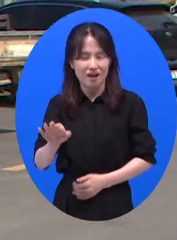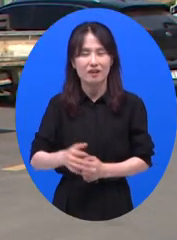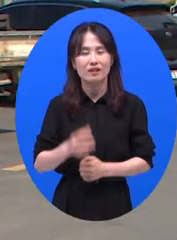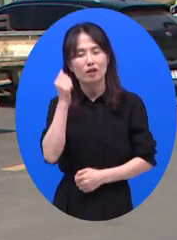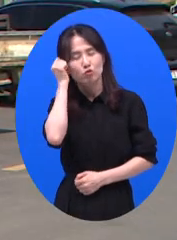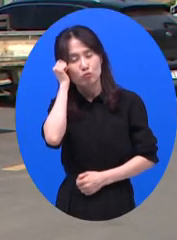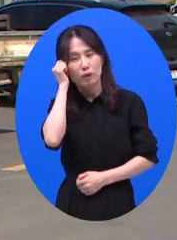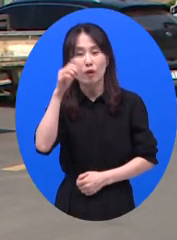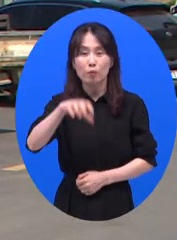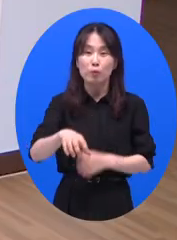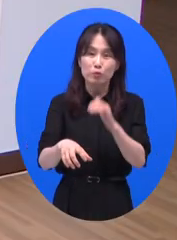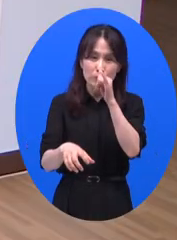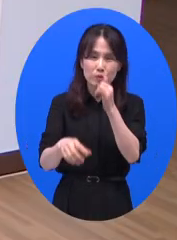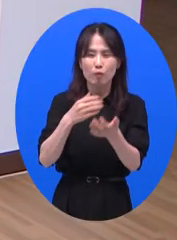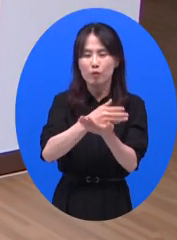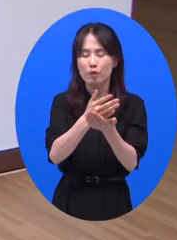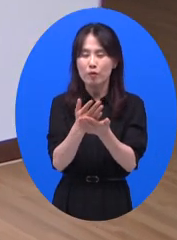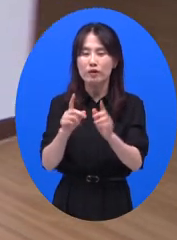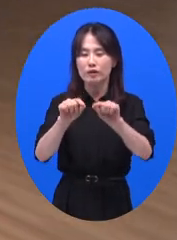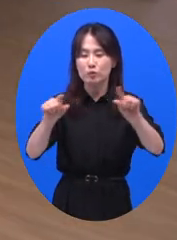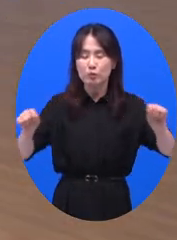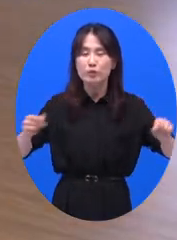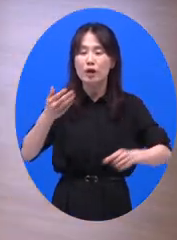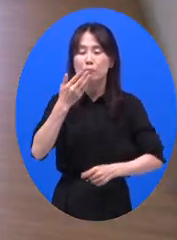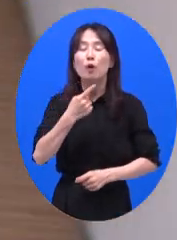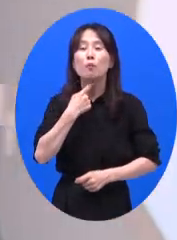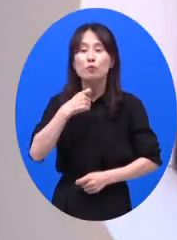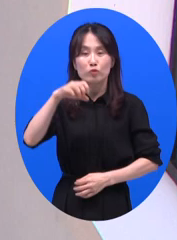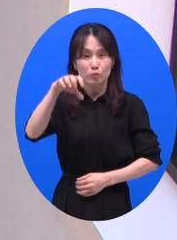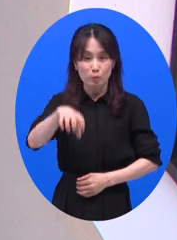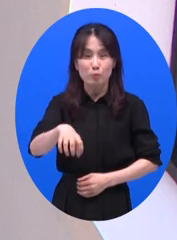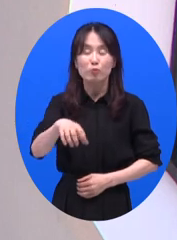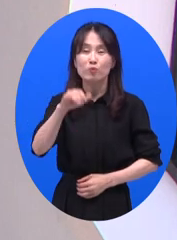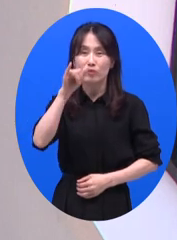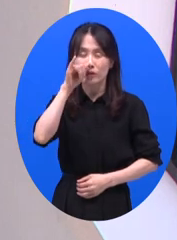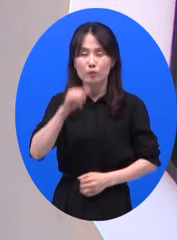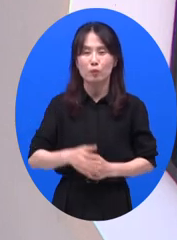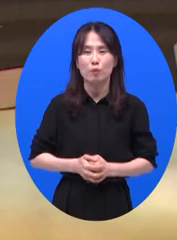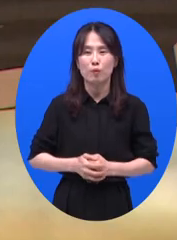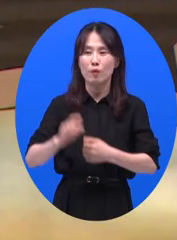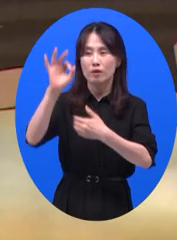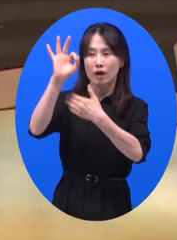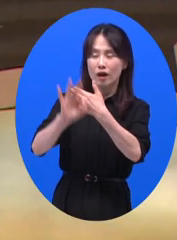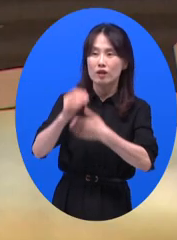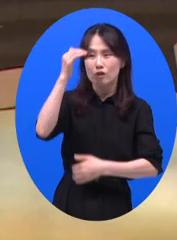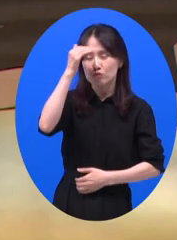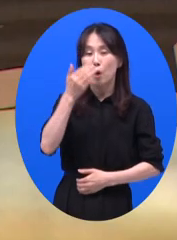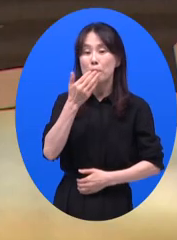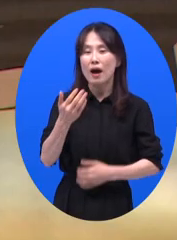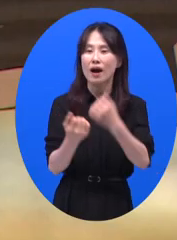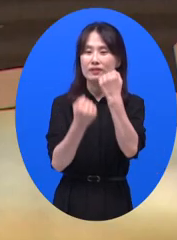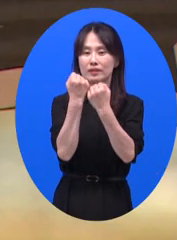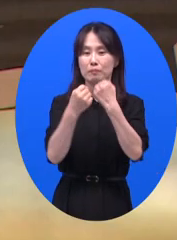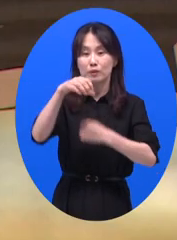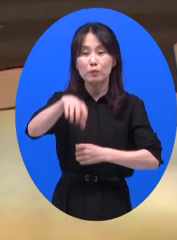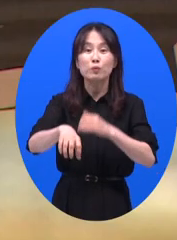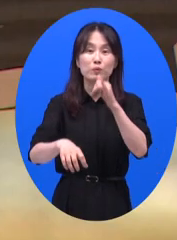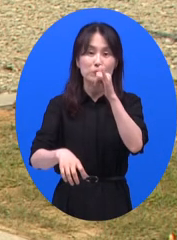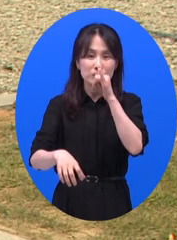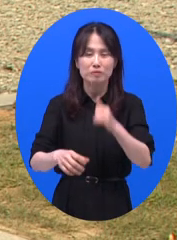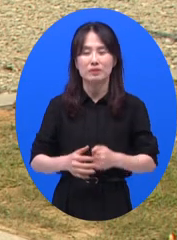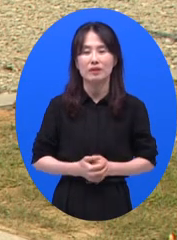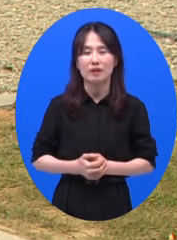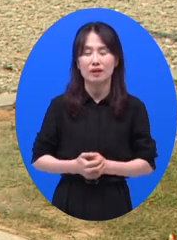어촌계 에서 운영하는 숙박시설 부터 다채로운 슬로 푸드를 맛볼 수 있는 슬로푸드 체험장 주홍빛 낙조를 볼 수 있는 낙조